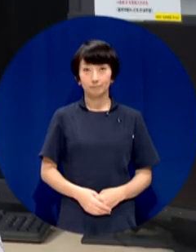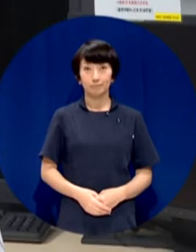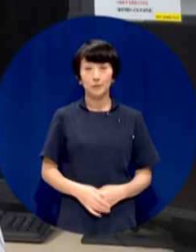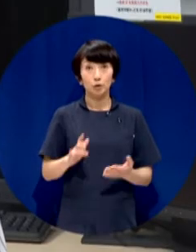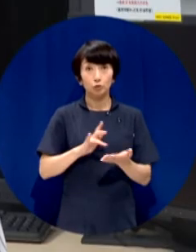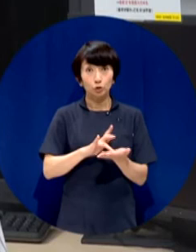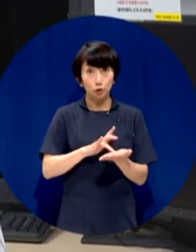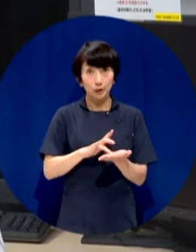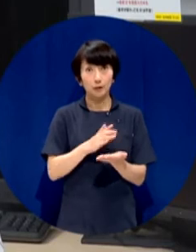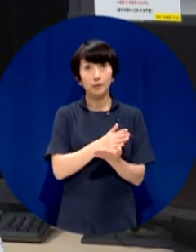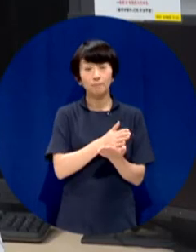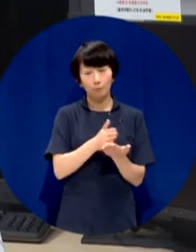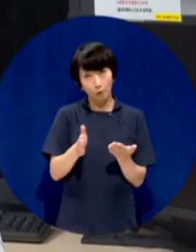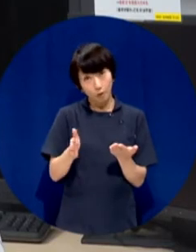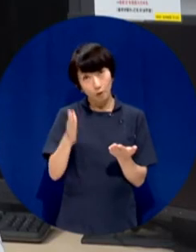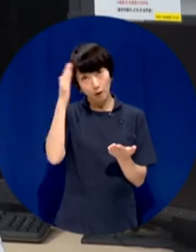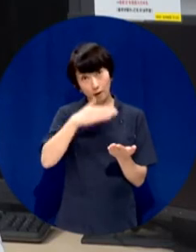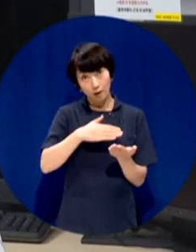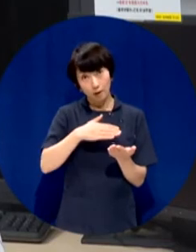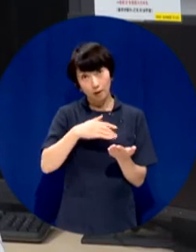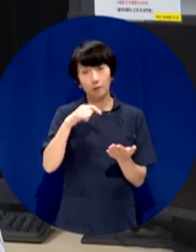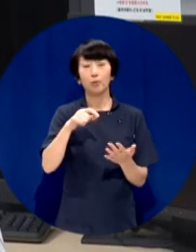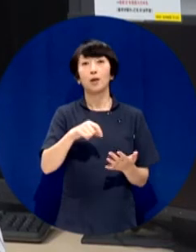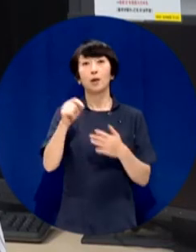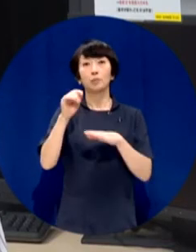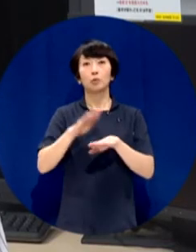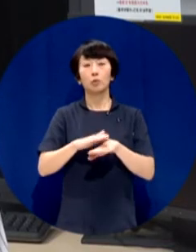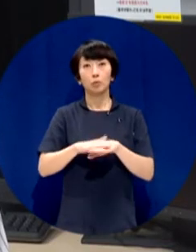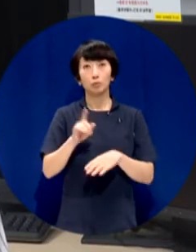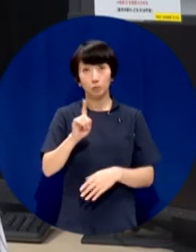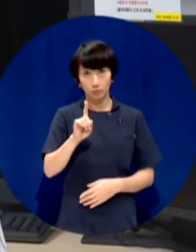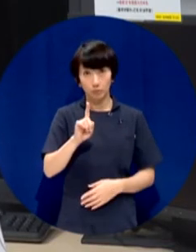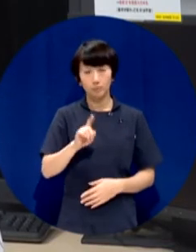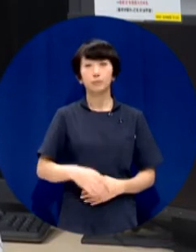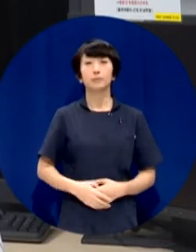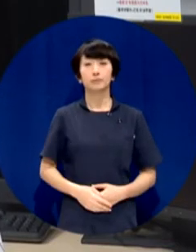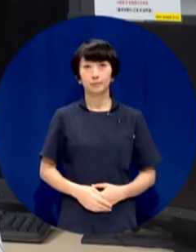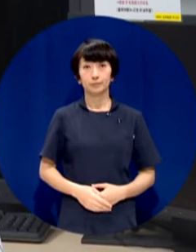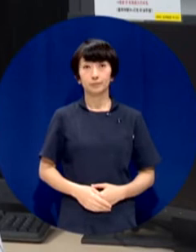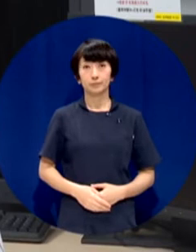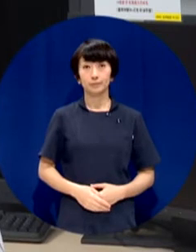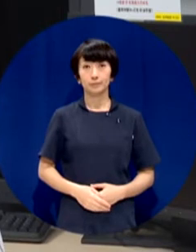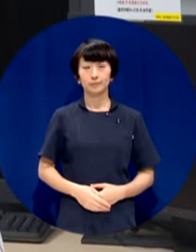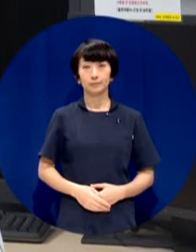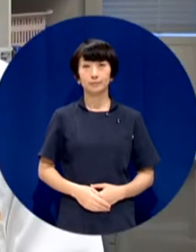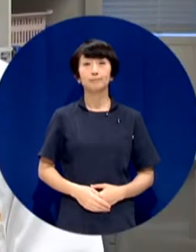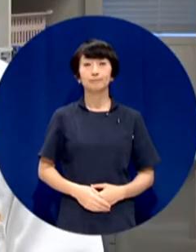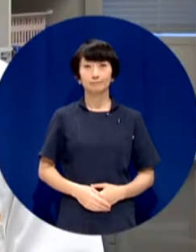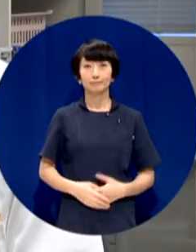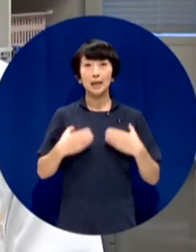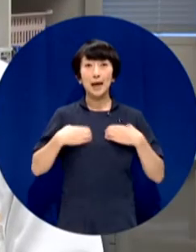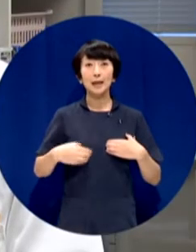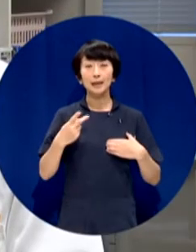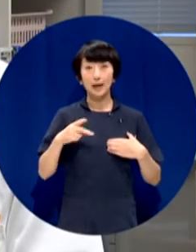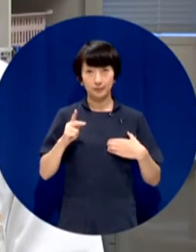たくさんの薬があるんですね。ではこれらの薬をどのように選んでいるんですか。 はい、肺がん